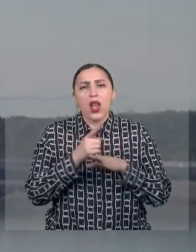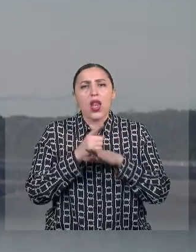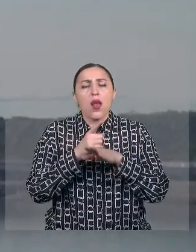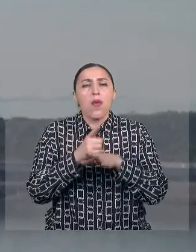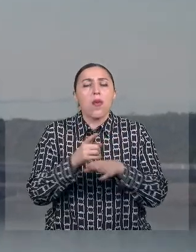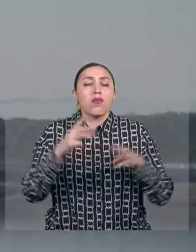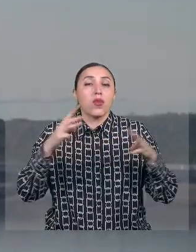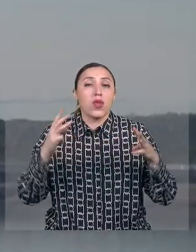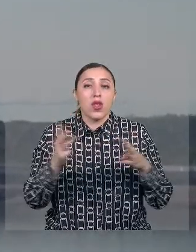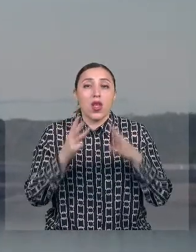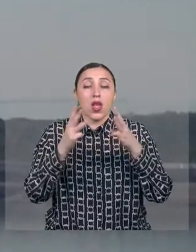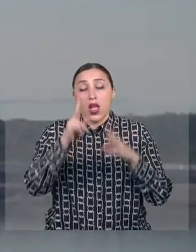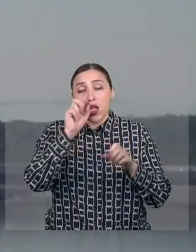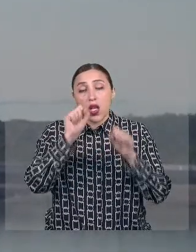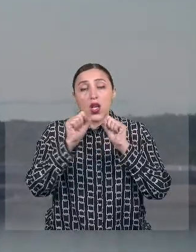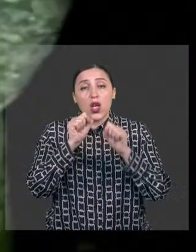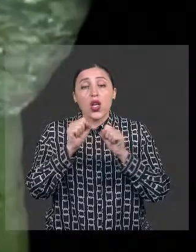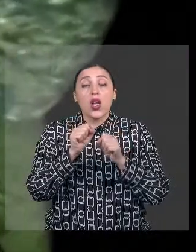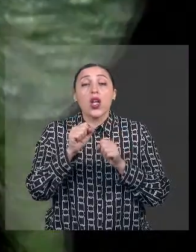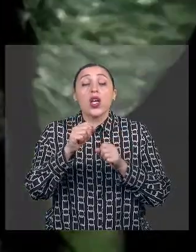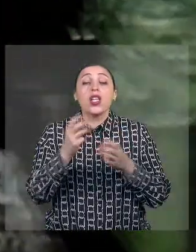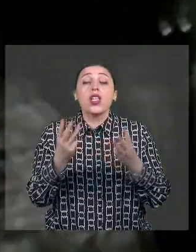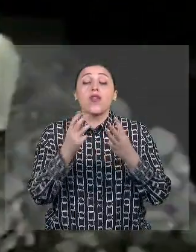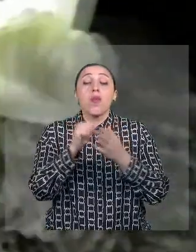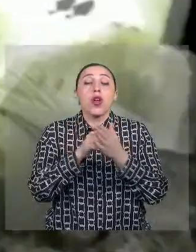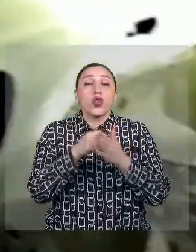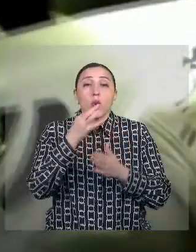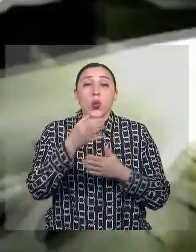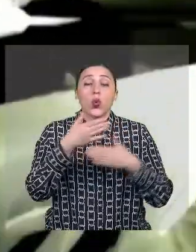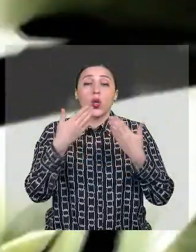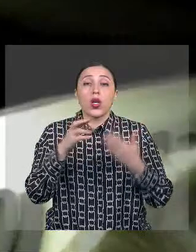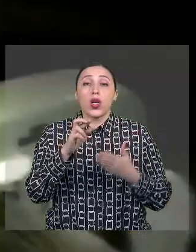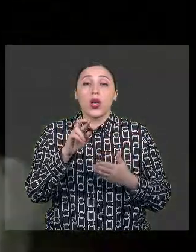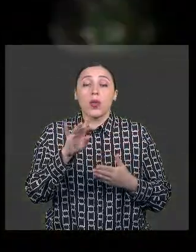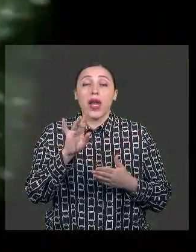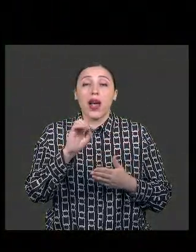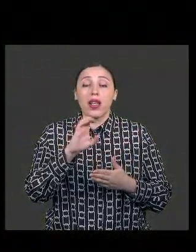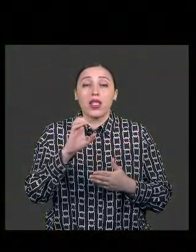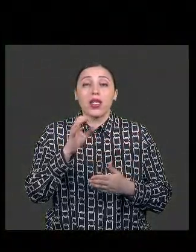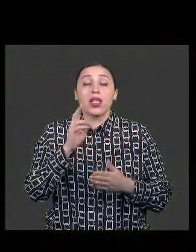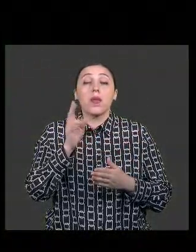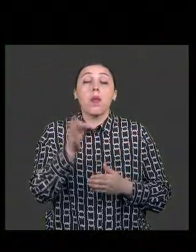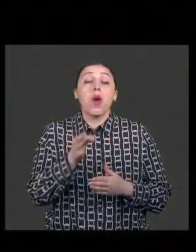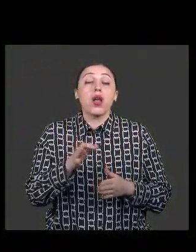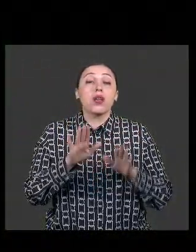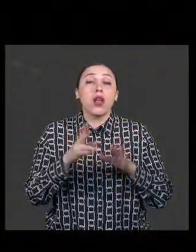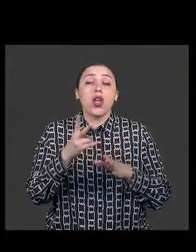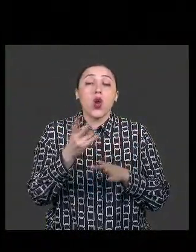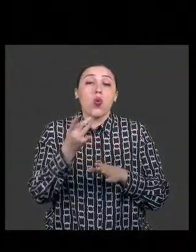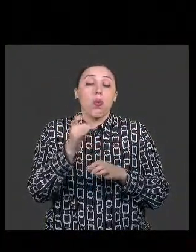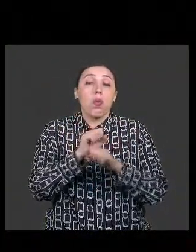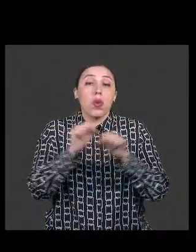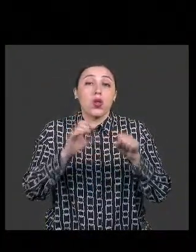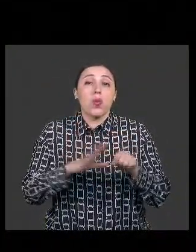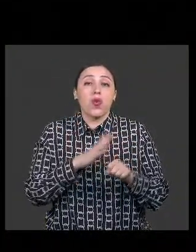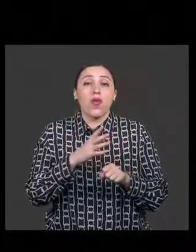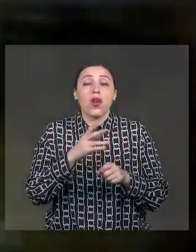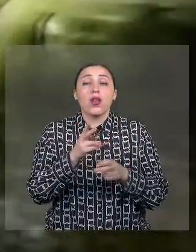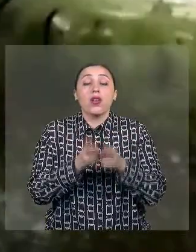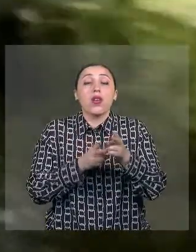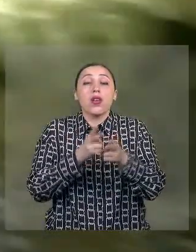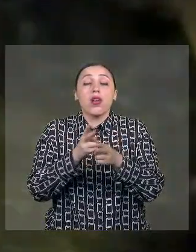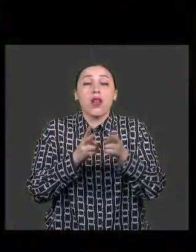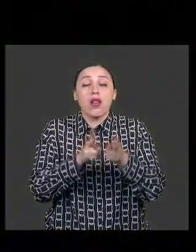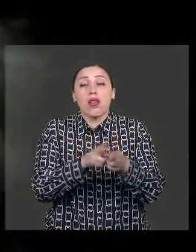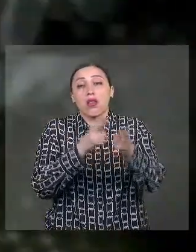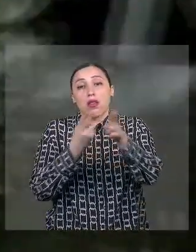բռնկվել։ Իշխանությունները չեն նշում հրդեհի պատճառը։ Բրյանսկի մարզում էլ երկաթուղում երկրորդ պայթյունն է եղել, եւս 1 բեռնատար գնացք դուրս